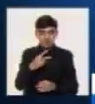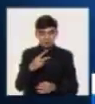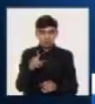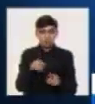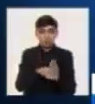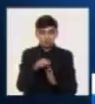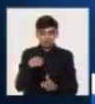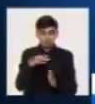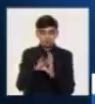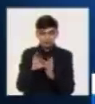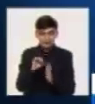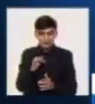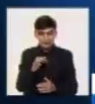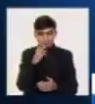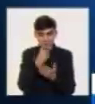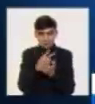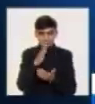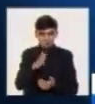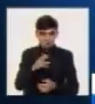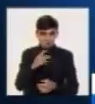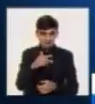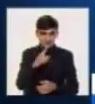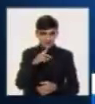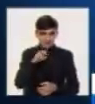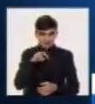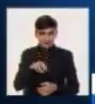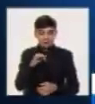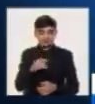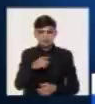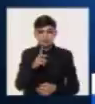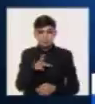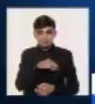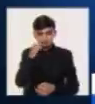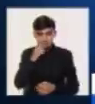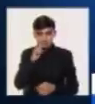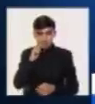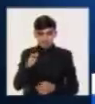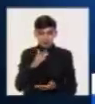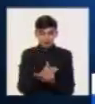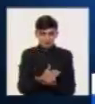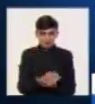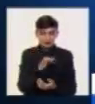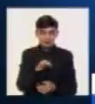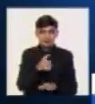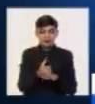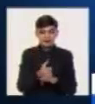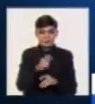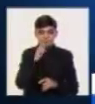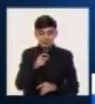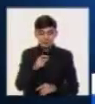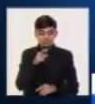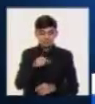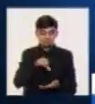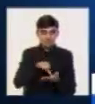үздігін іріктеп, тікелей эфирден көрсетеміз. Сондай-ақ сіз алғыс айтқан адамға бағалы сыйлық бар. Ал бас жүлде алғыс